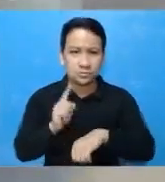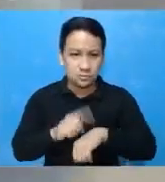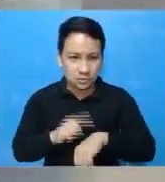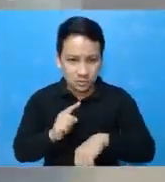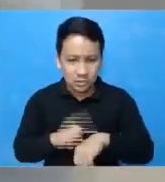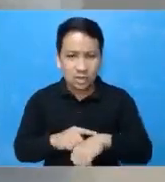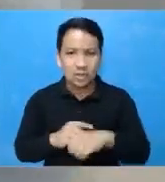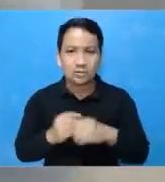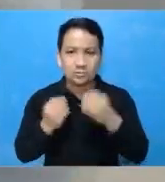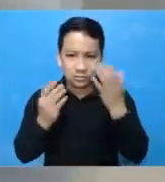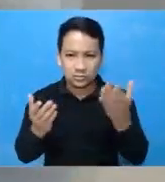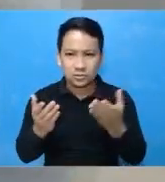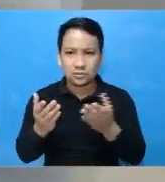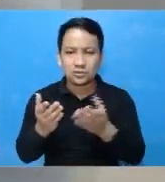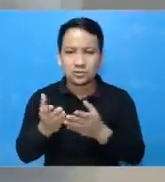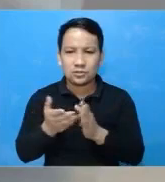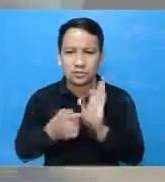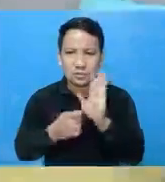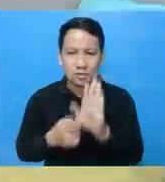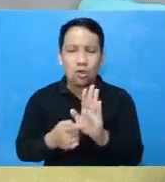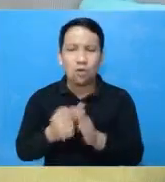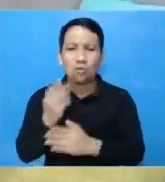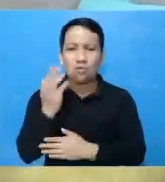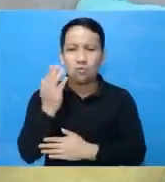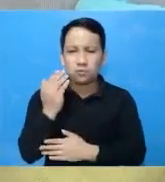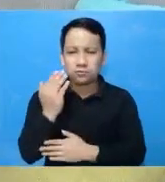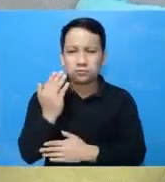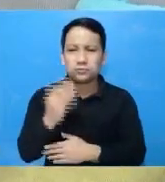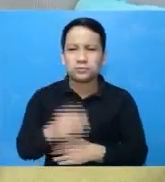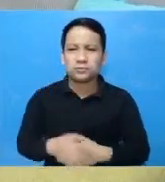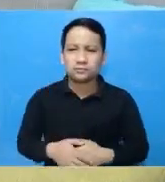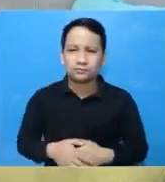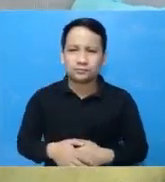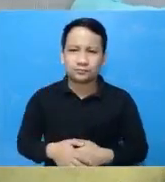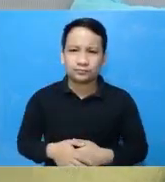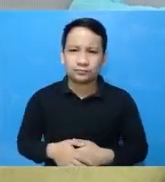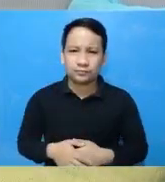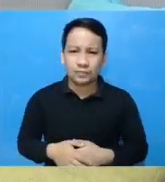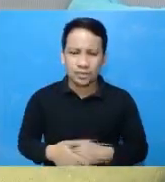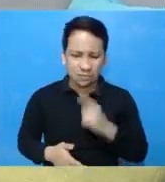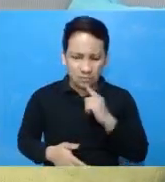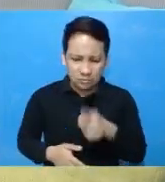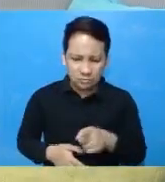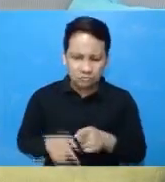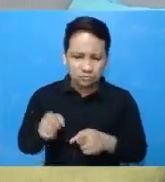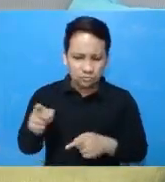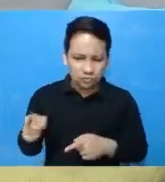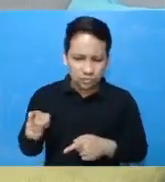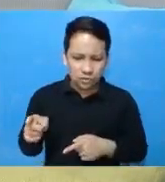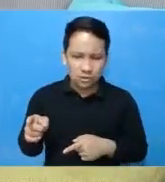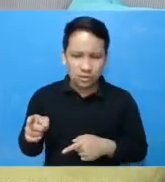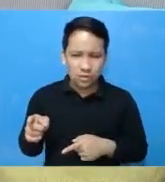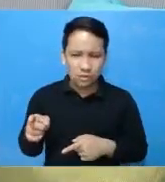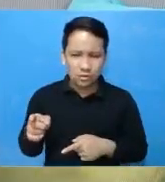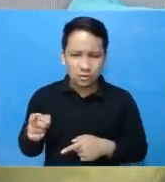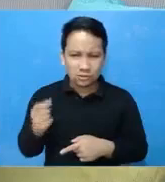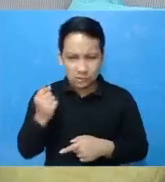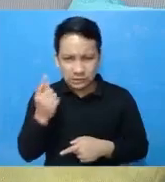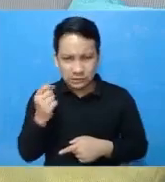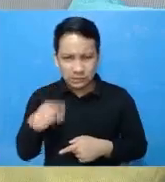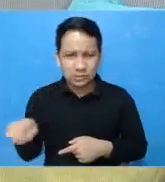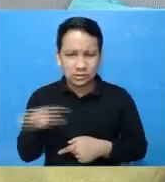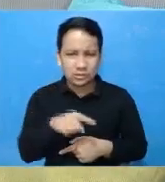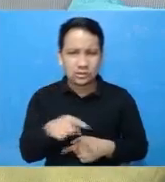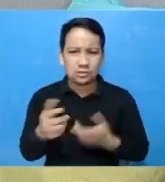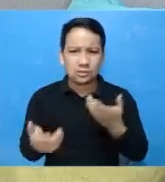nilang magturo. Right? So, and not to forget, they're also underpaid, no? At saka humaharap sila sa mga tao. So the possible danger na